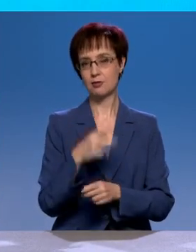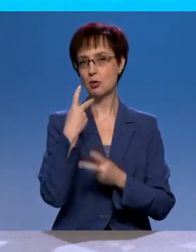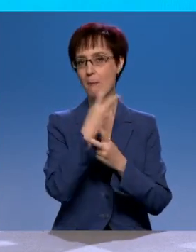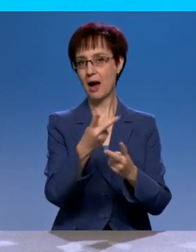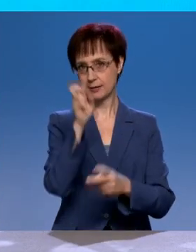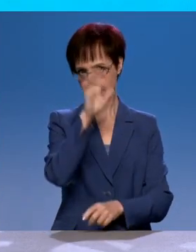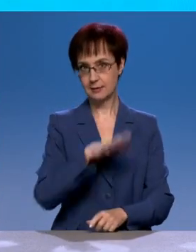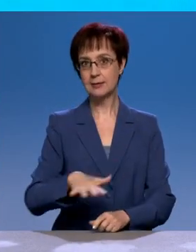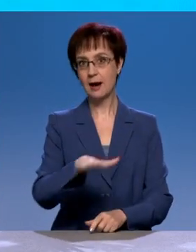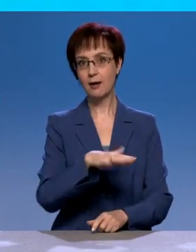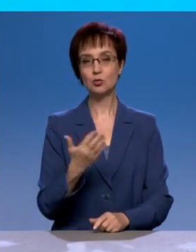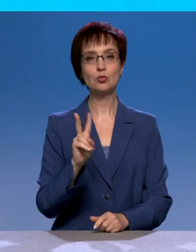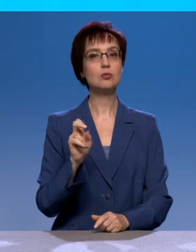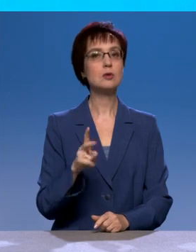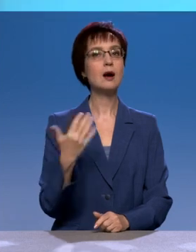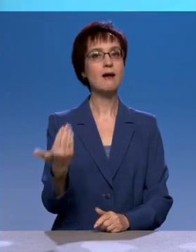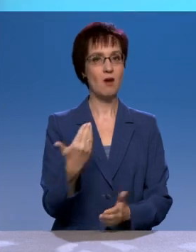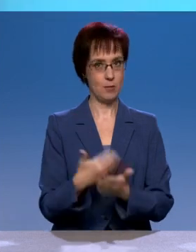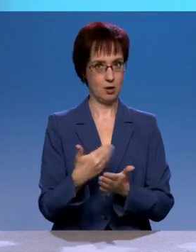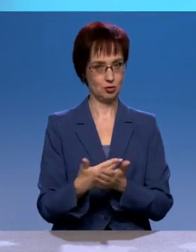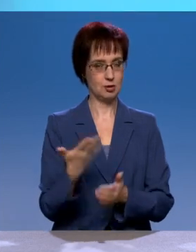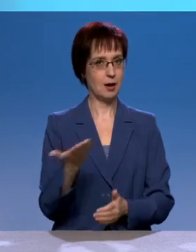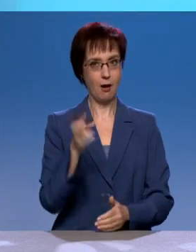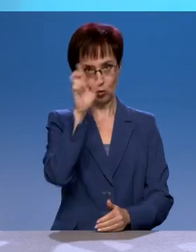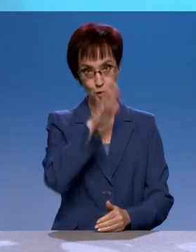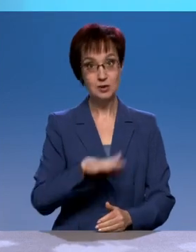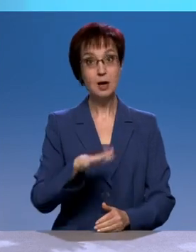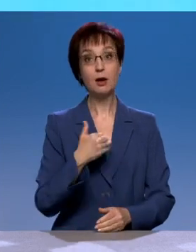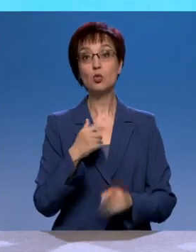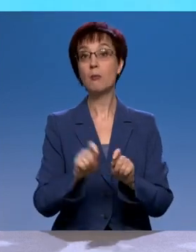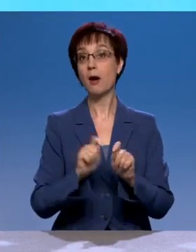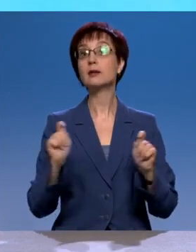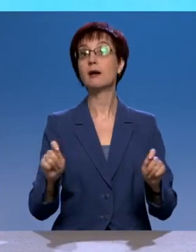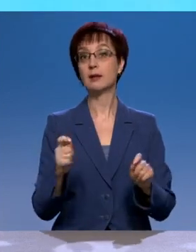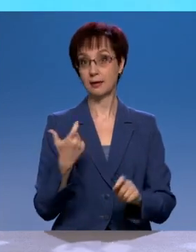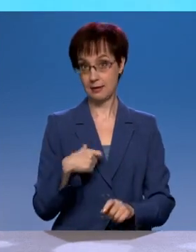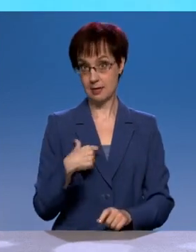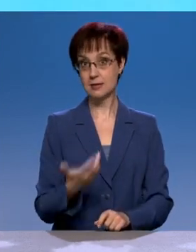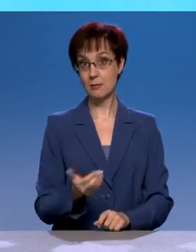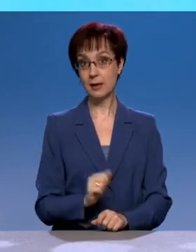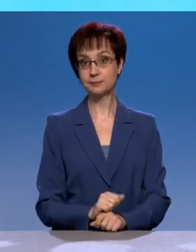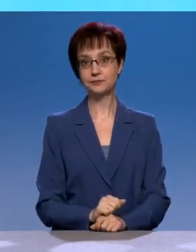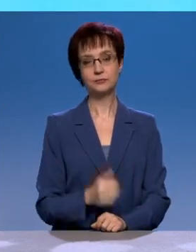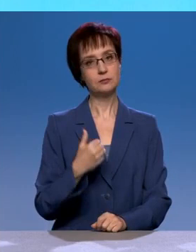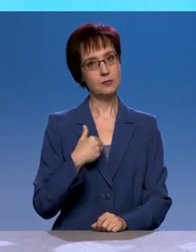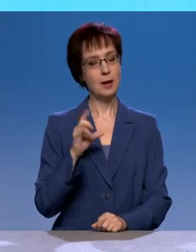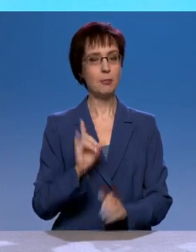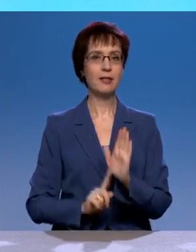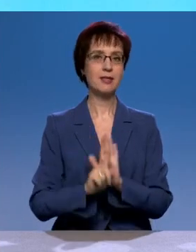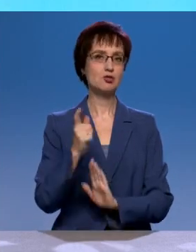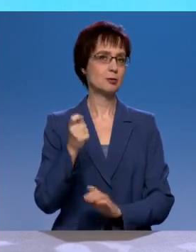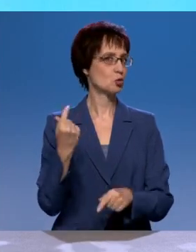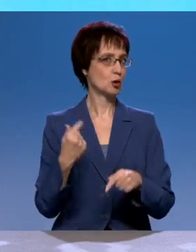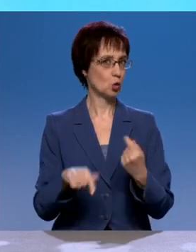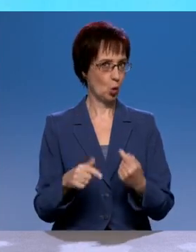как вам кажется, какую страну мы для себя открыли? Потому что мы для этого не... я бы начал немножко с другого. Потому что